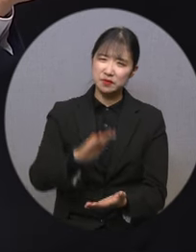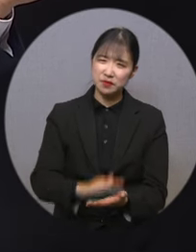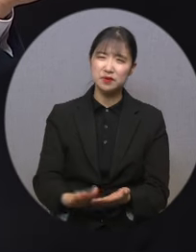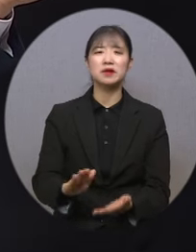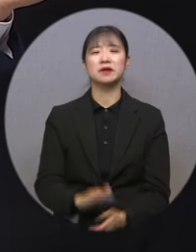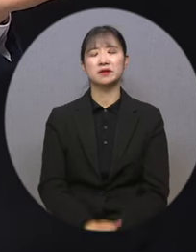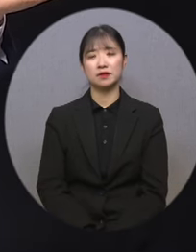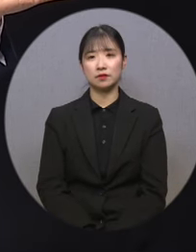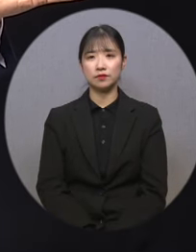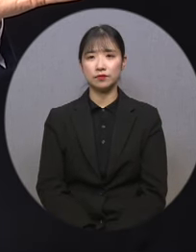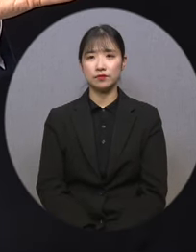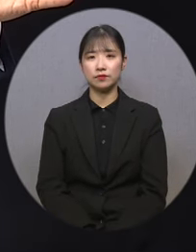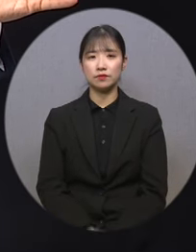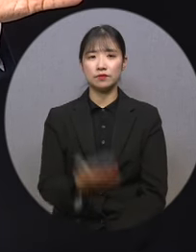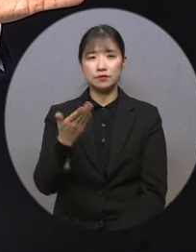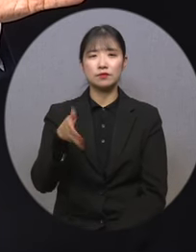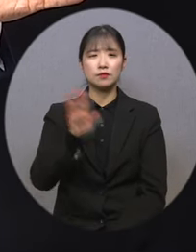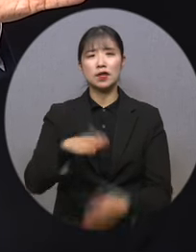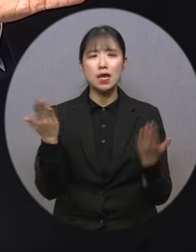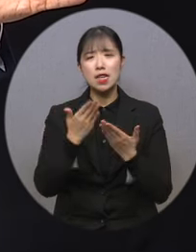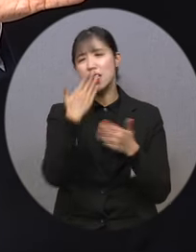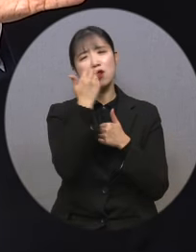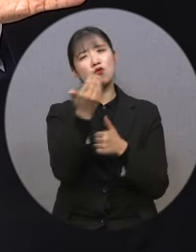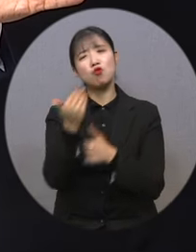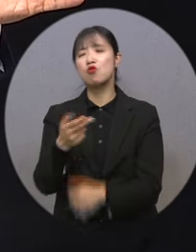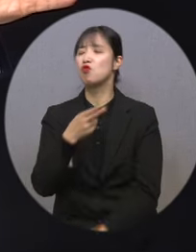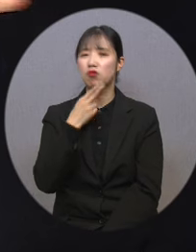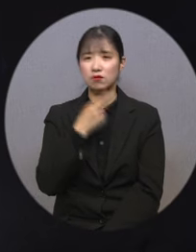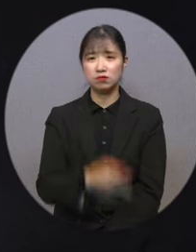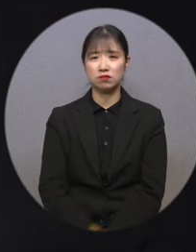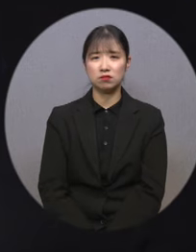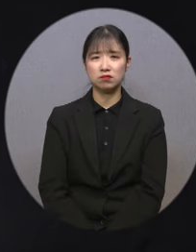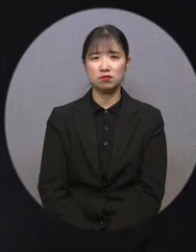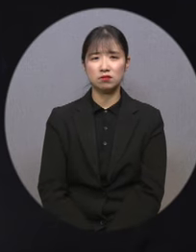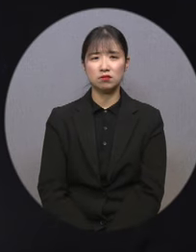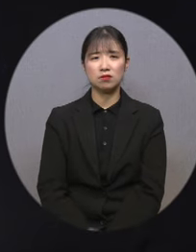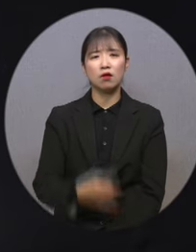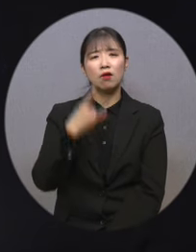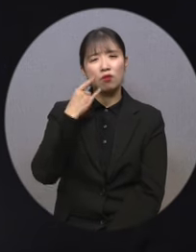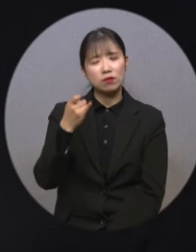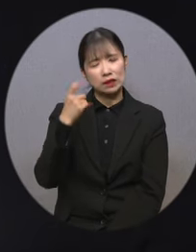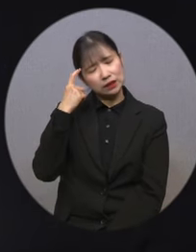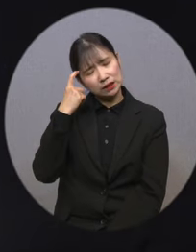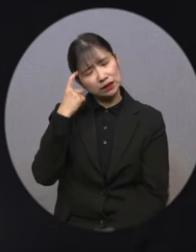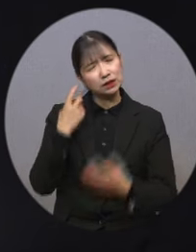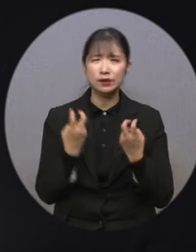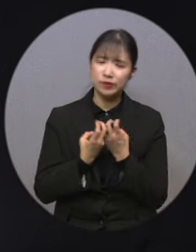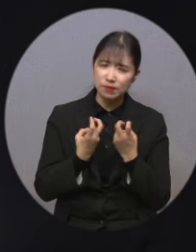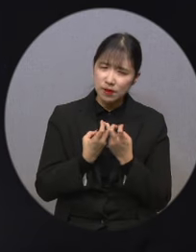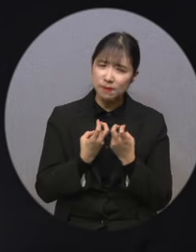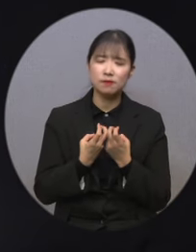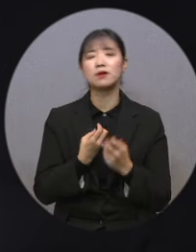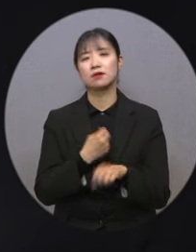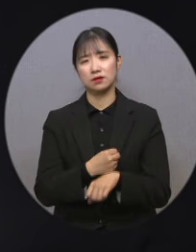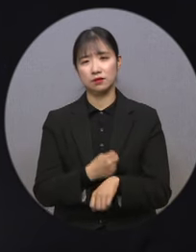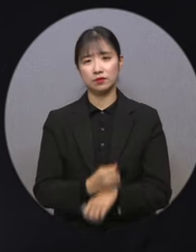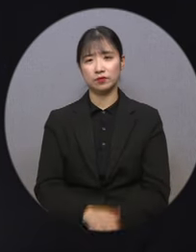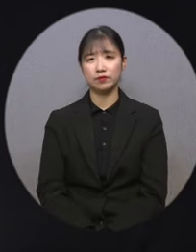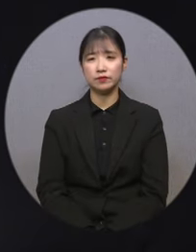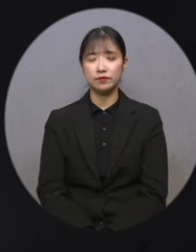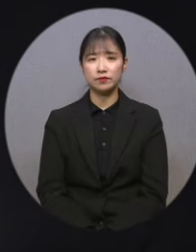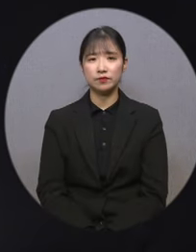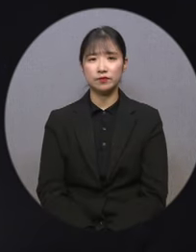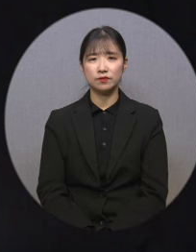거야. 근데 일 오라는 사람은 없어. 그러면 그걸 어머니는 계산하고 있는 거야. 그러니까